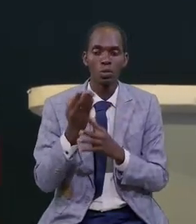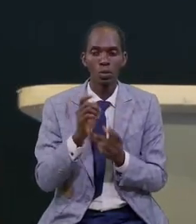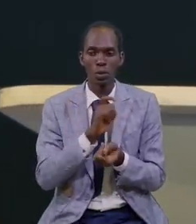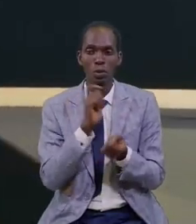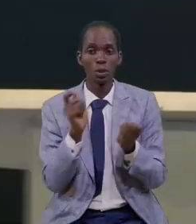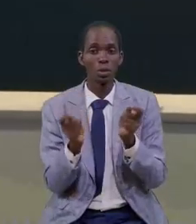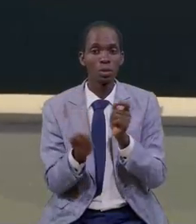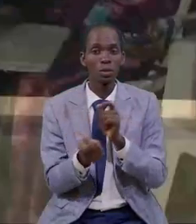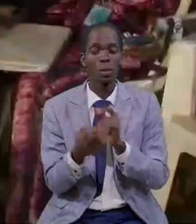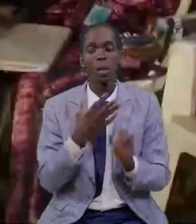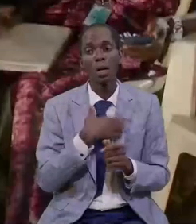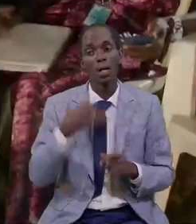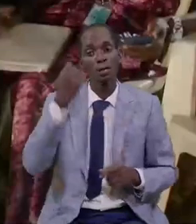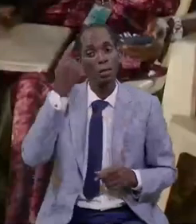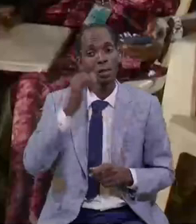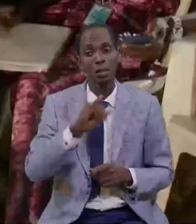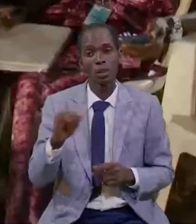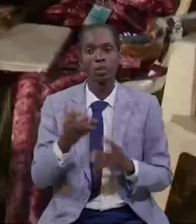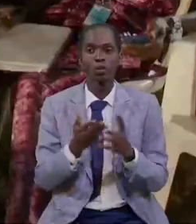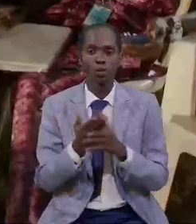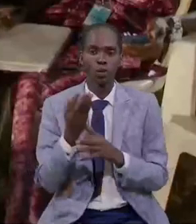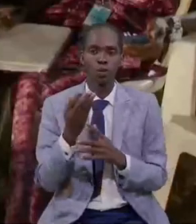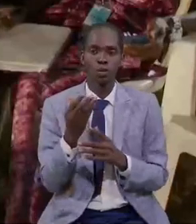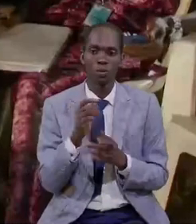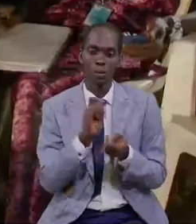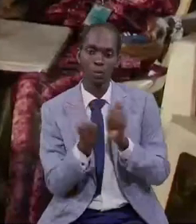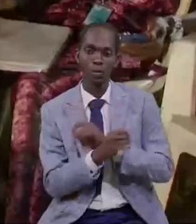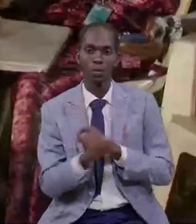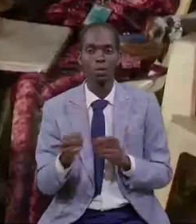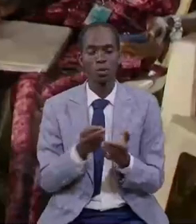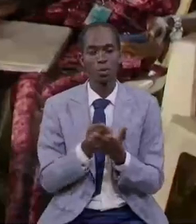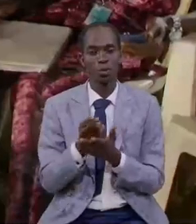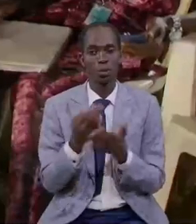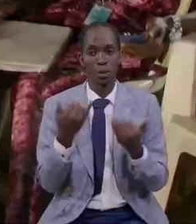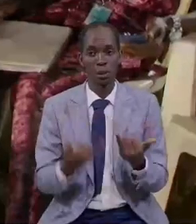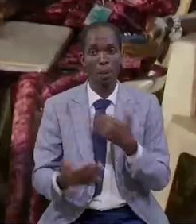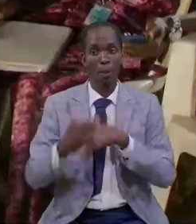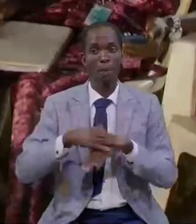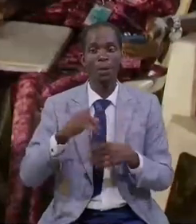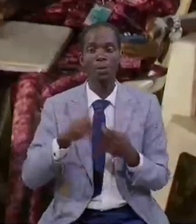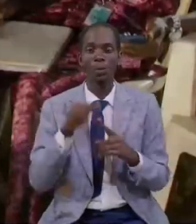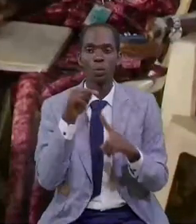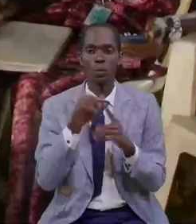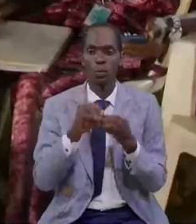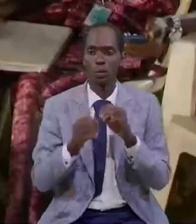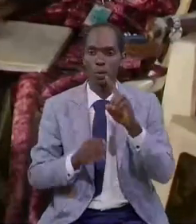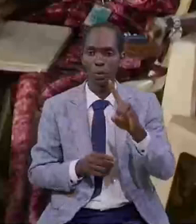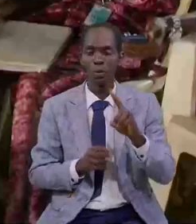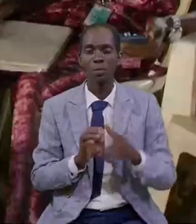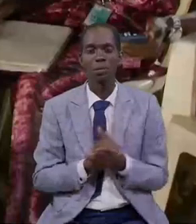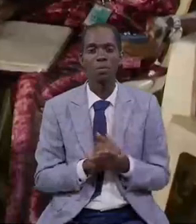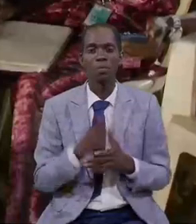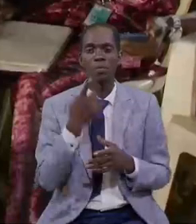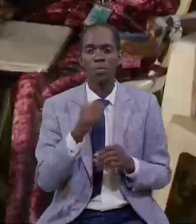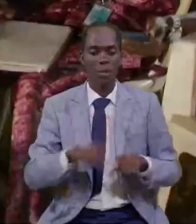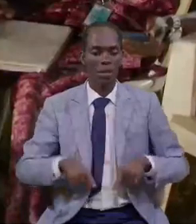vérité transformatrice premier point maintenant premier point nous voyons la source